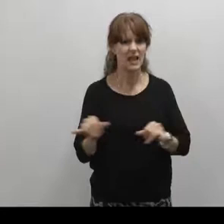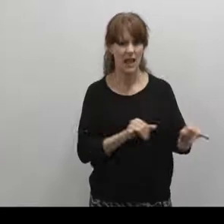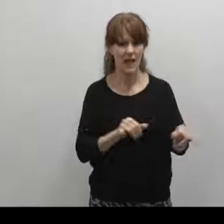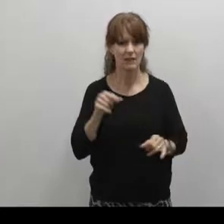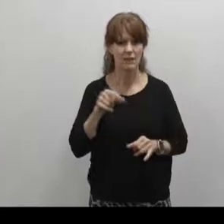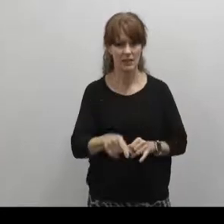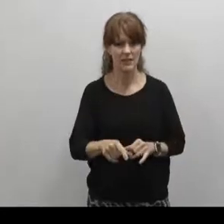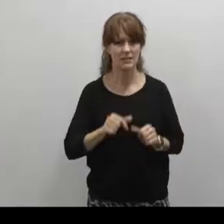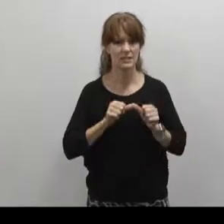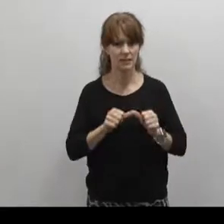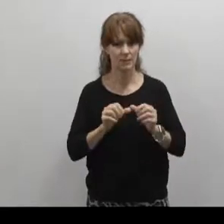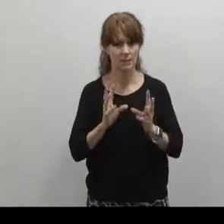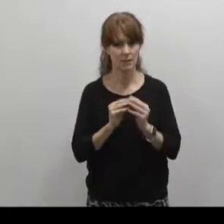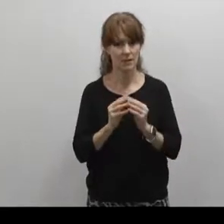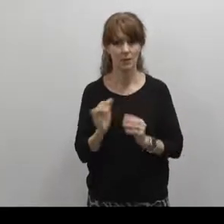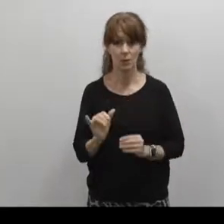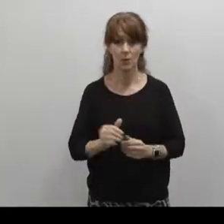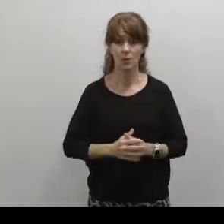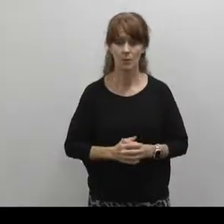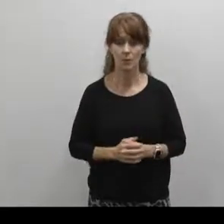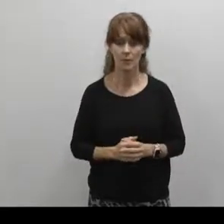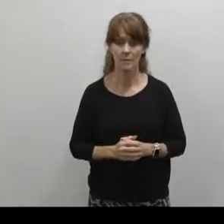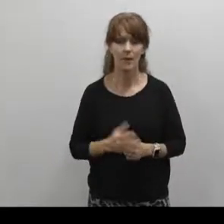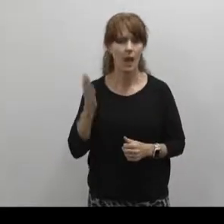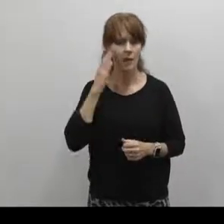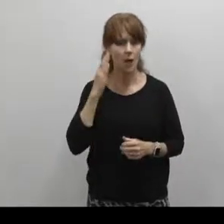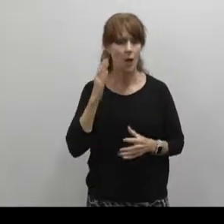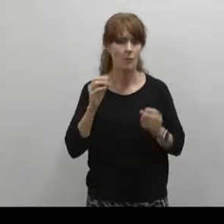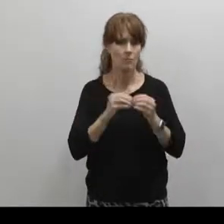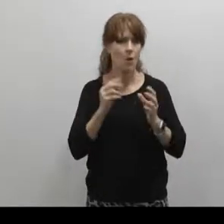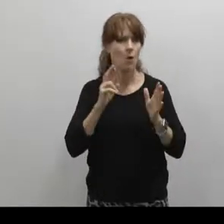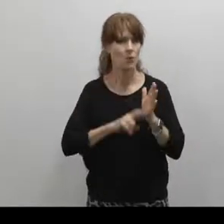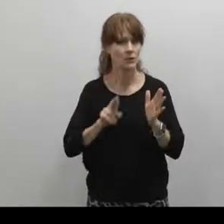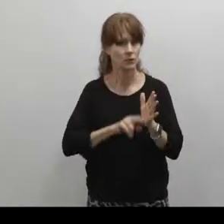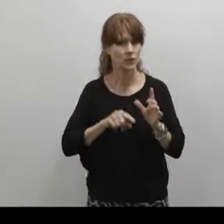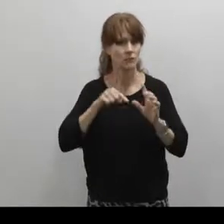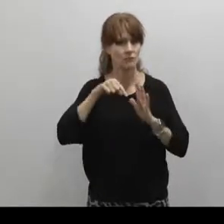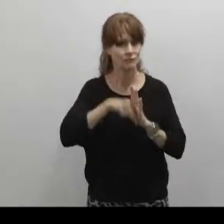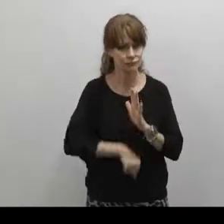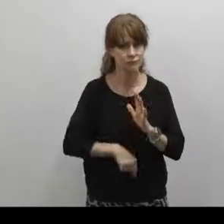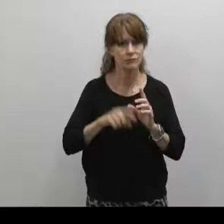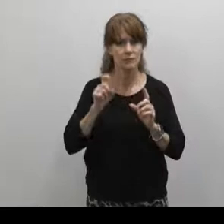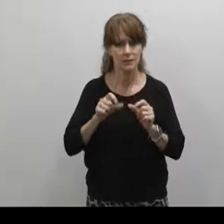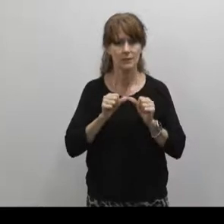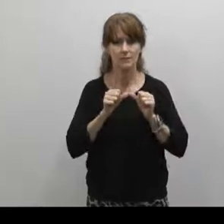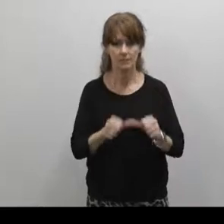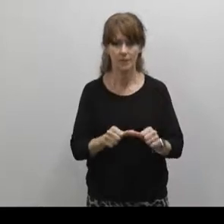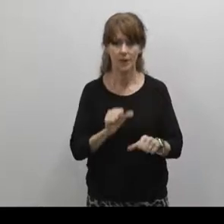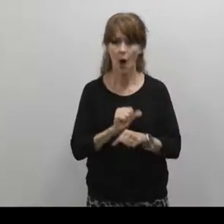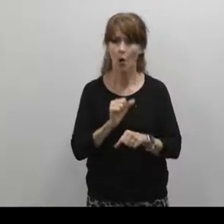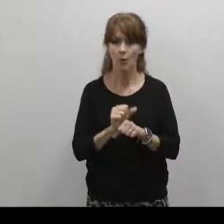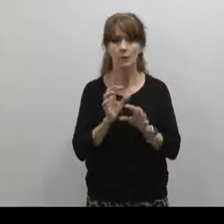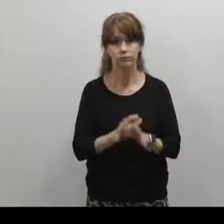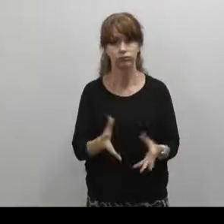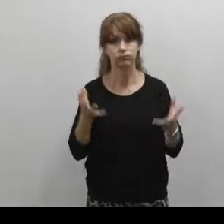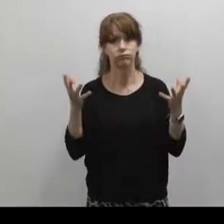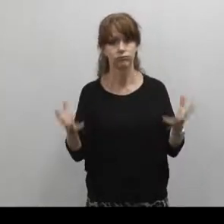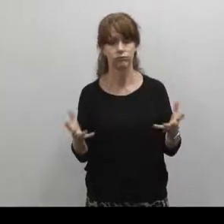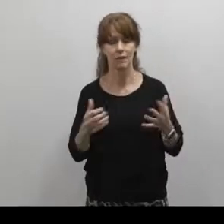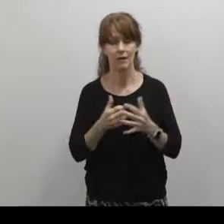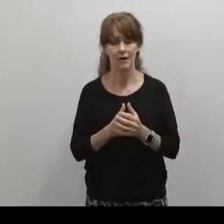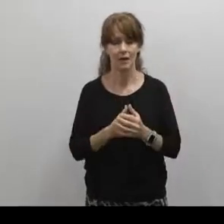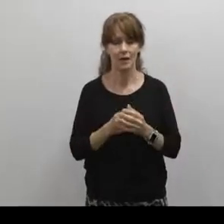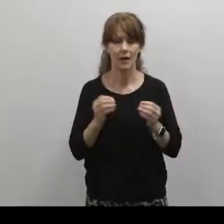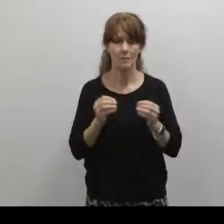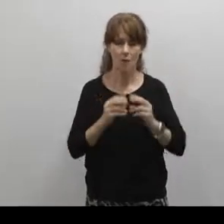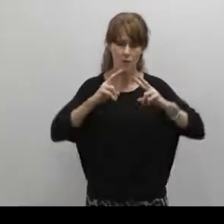cái ta dương đừng phải chỉ prapra cầm rồng rồi mới có cầm ru, bên bốn nâng dụng một prapra, rộng